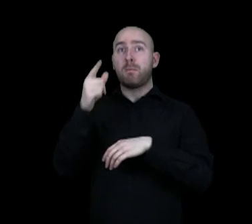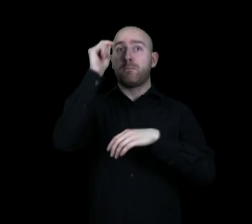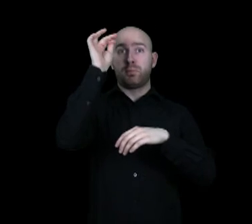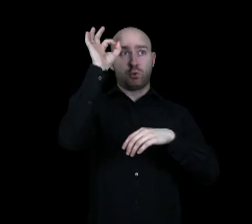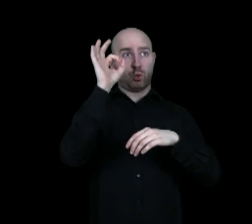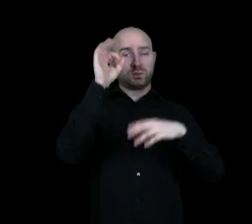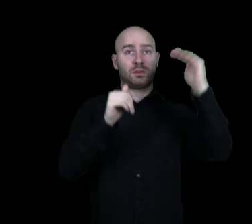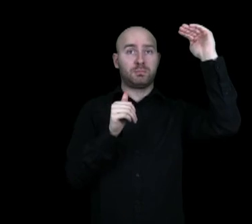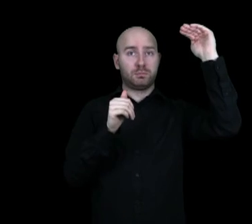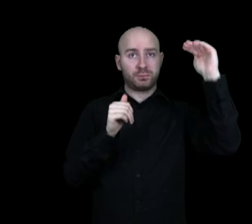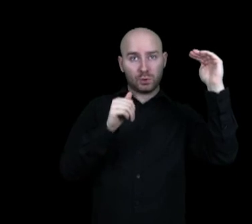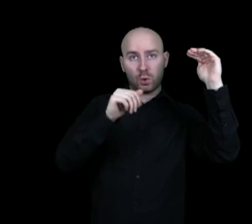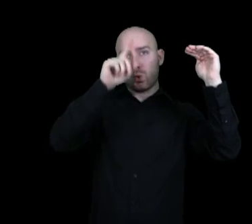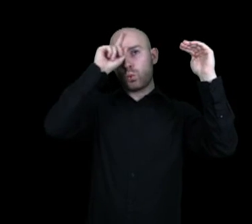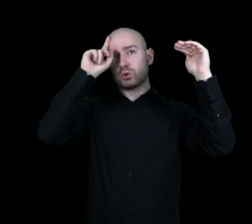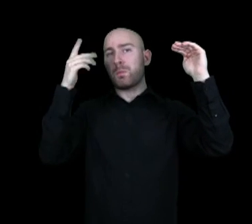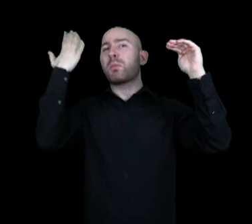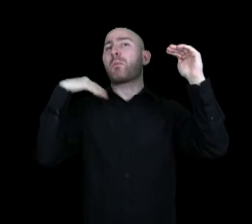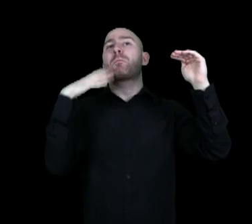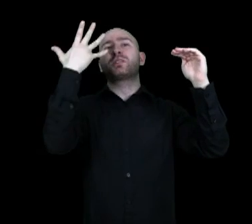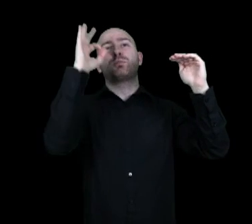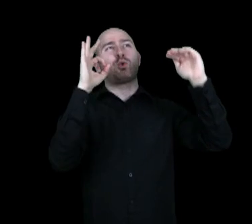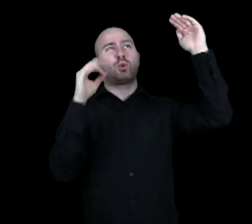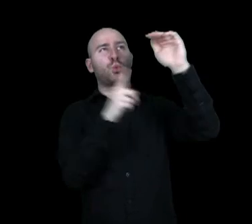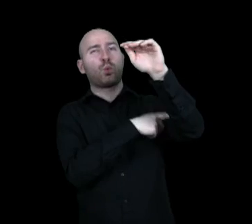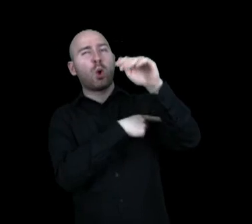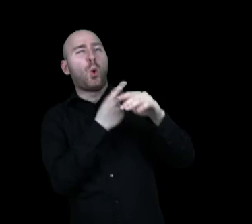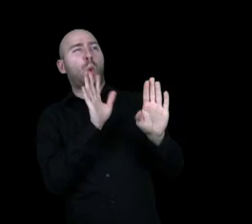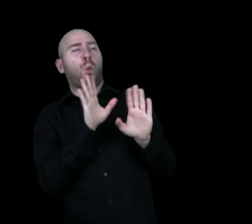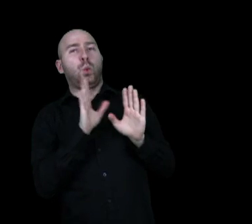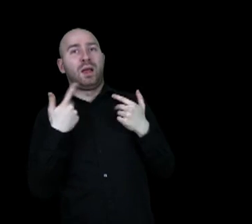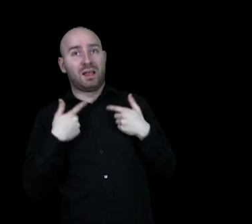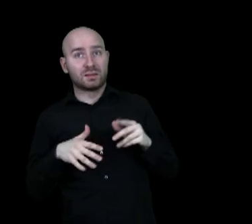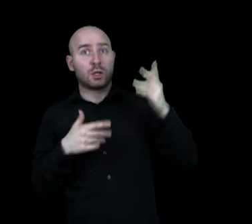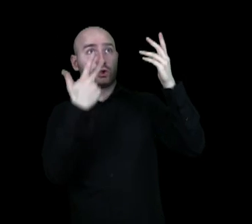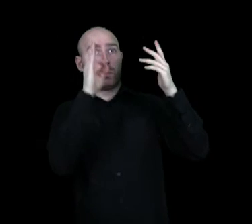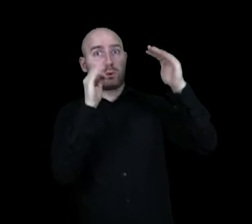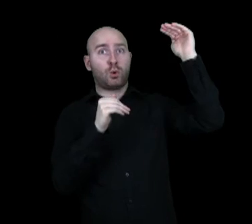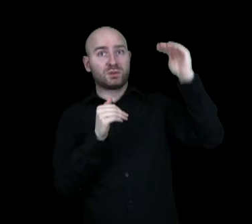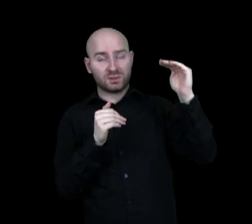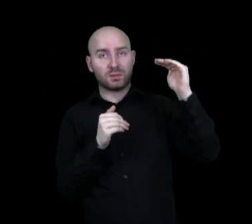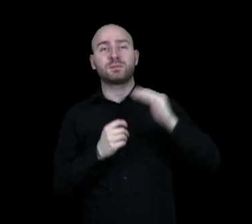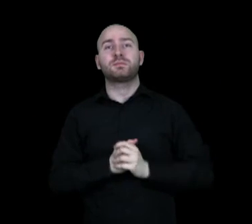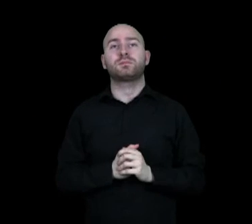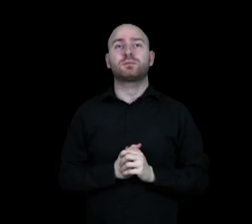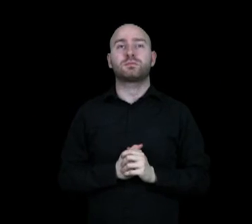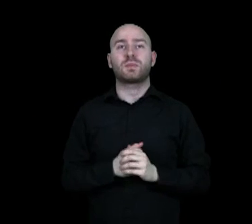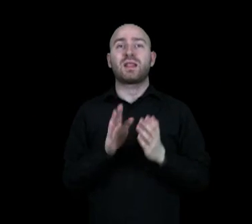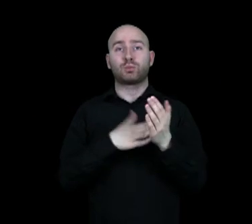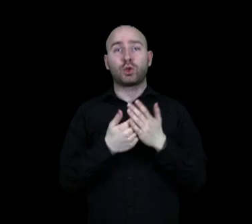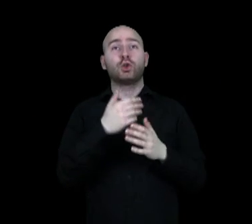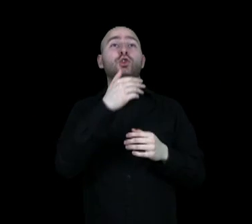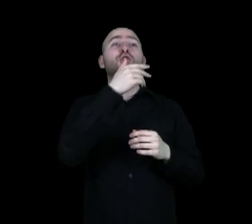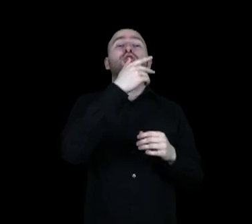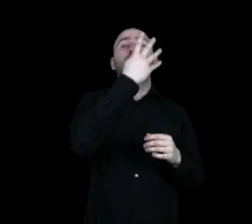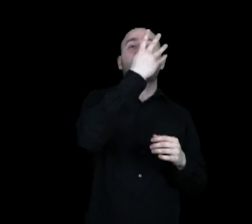które nie chciały zadłużać się za 5%, bo uzyskiwały zysk między 5% a 3%. Może np. 4% albo 3,5%. Nie